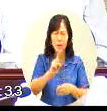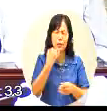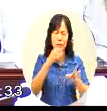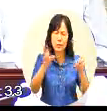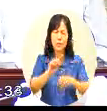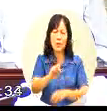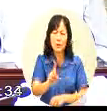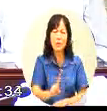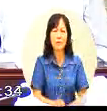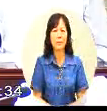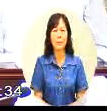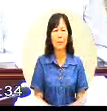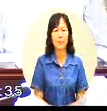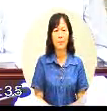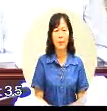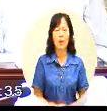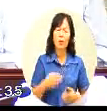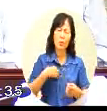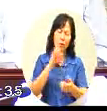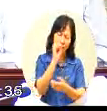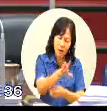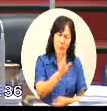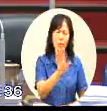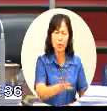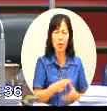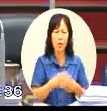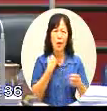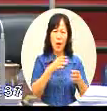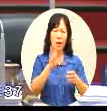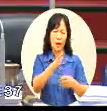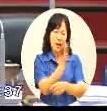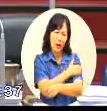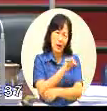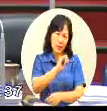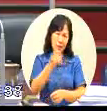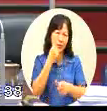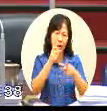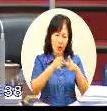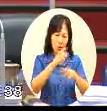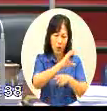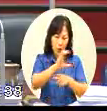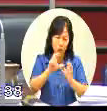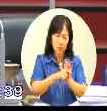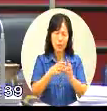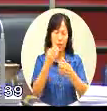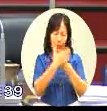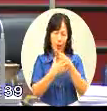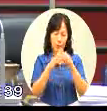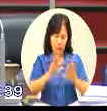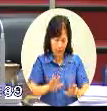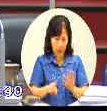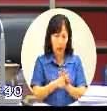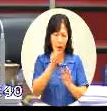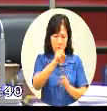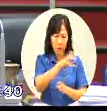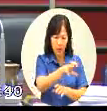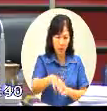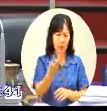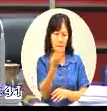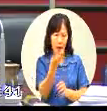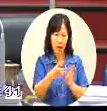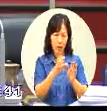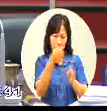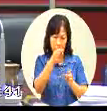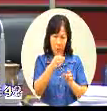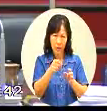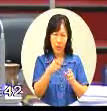料？我不是跟你讲吗？陈洁如那个公式叫做什么？叫做维持现状，就是一块土地三种价格，这三